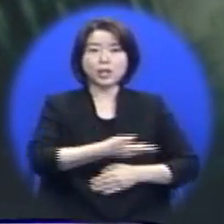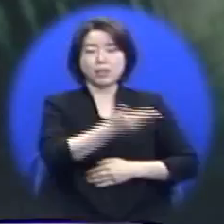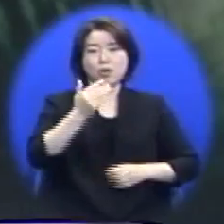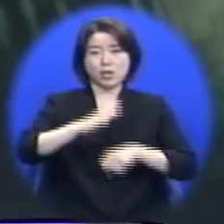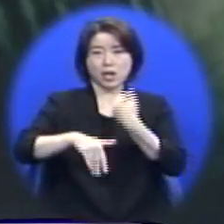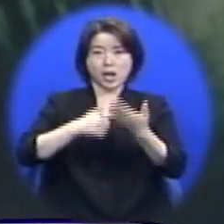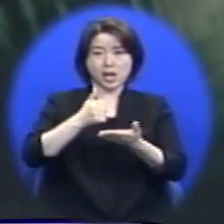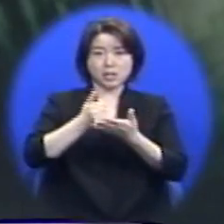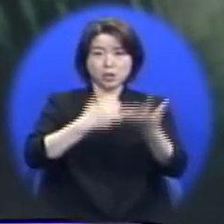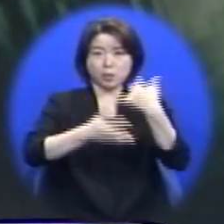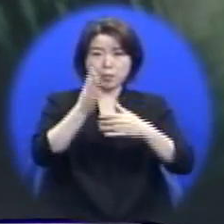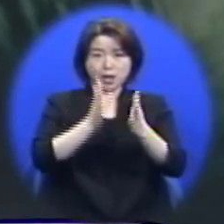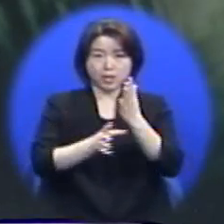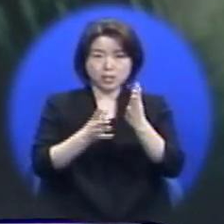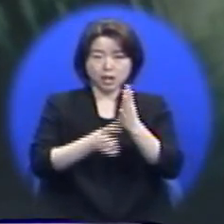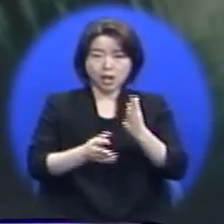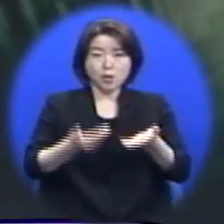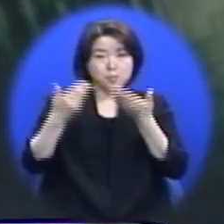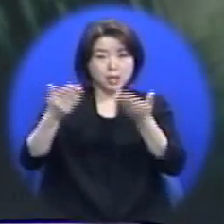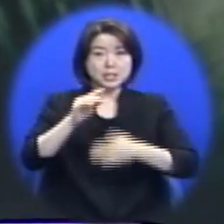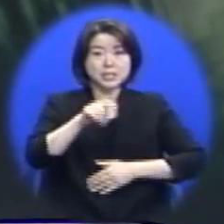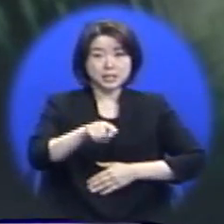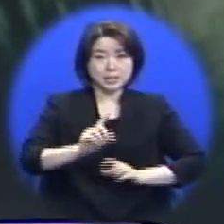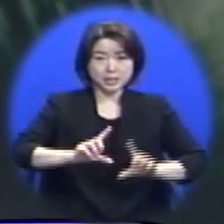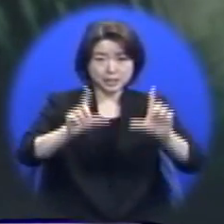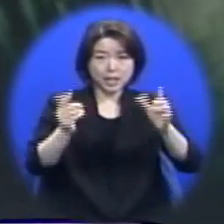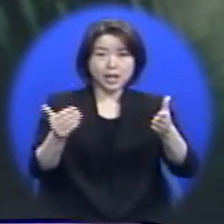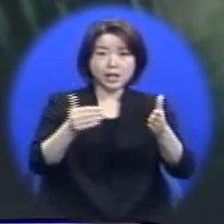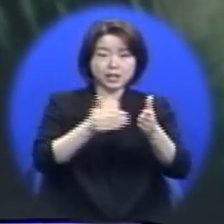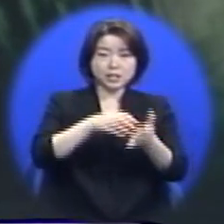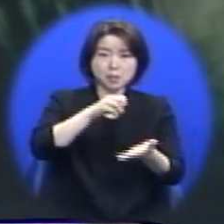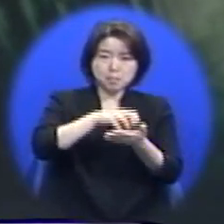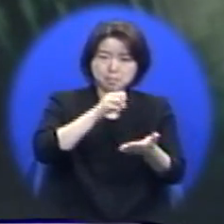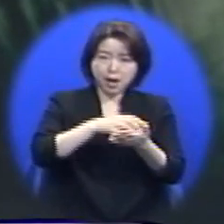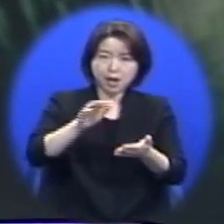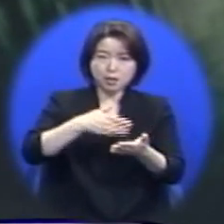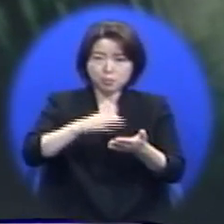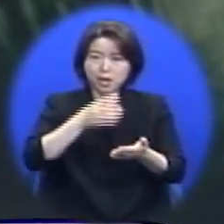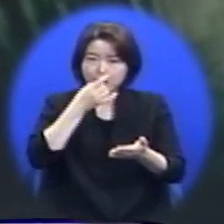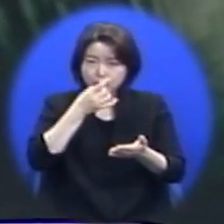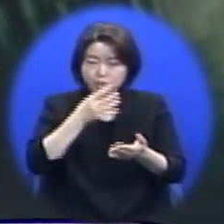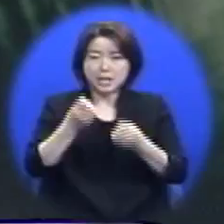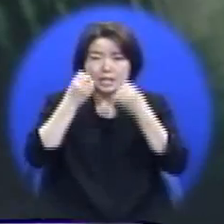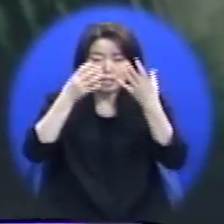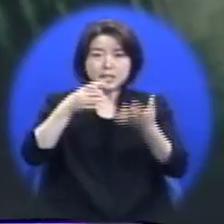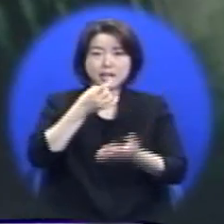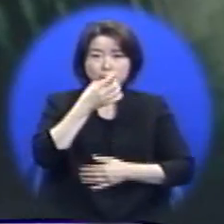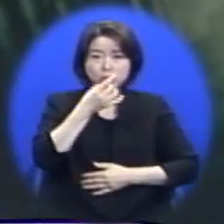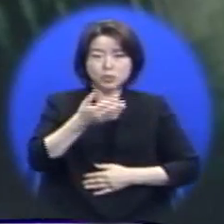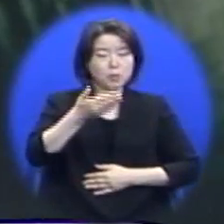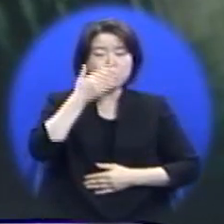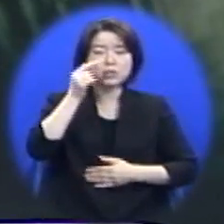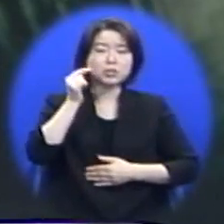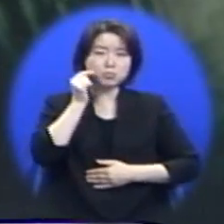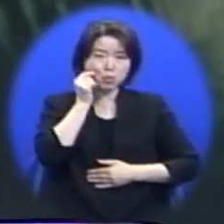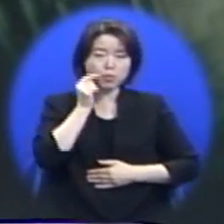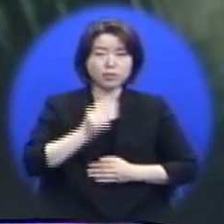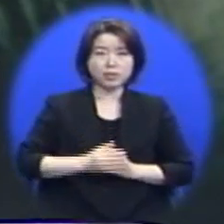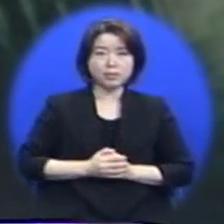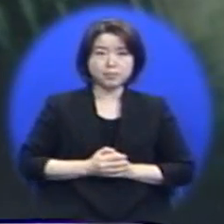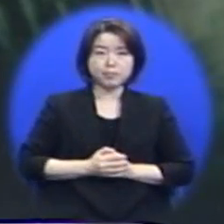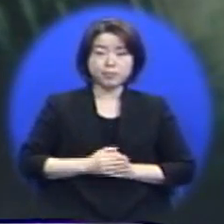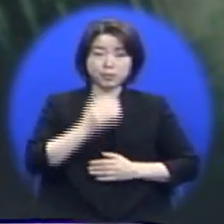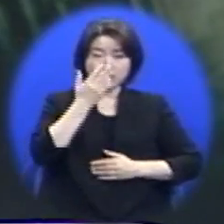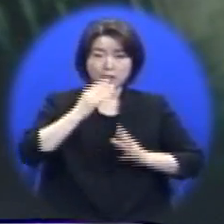하나님께 제물을 바칠 바로 그날까지는 빵도 볶은 곡식도 핵곡식도 먹지 못한다.